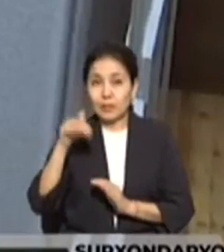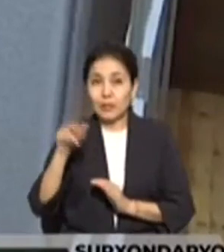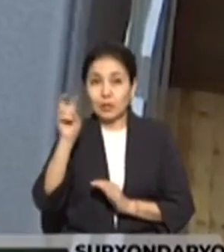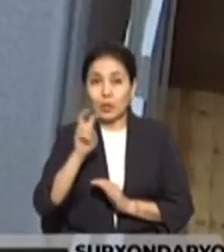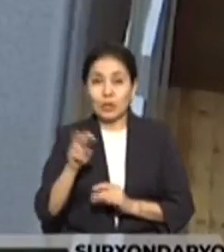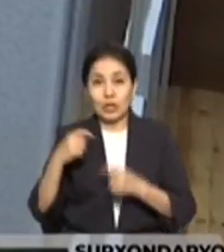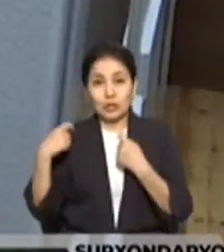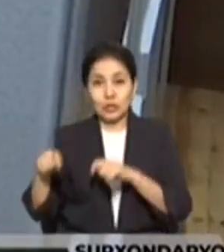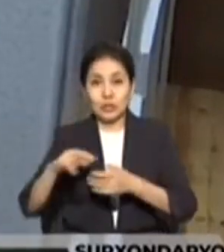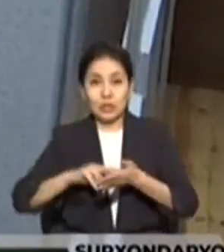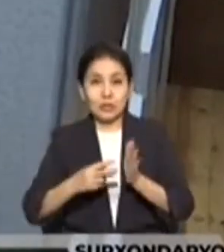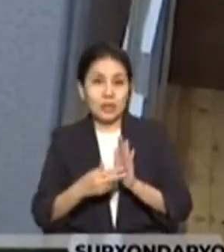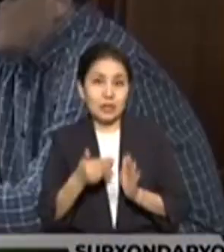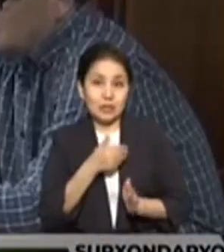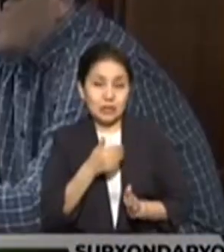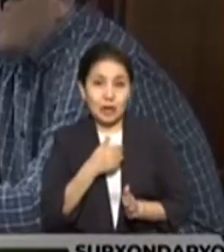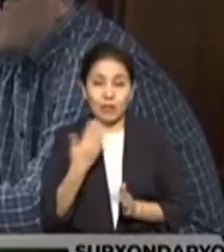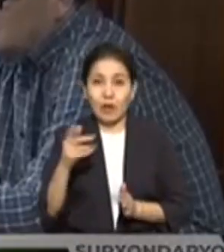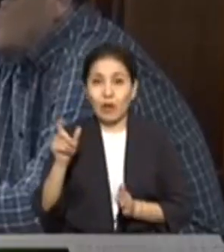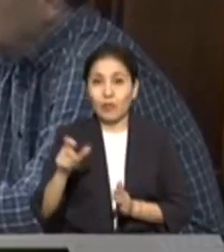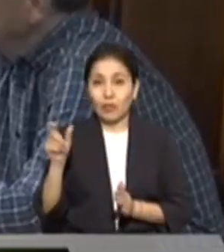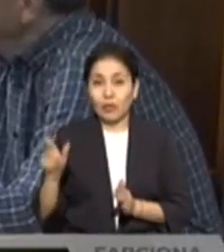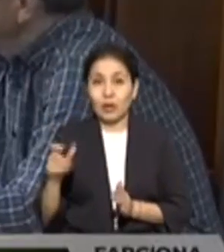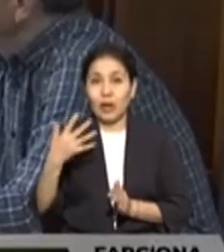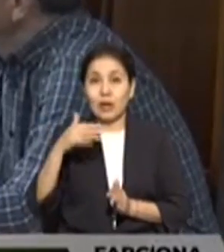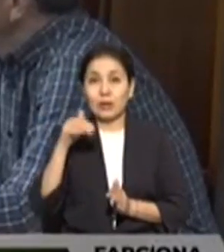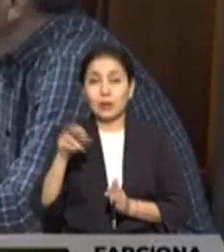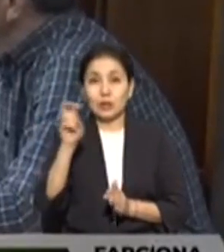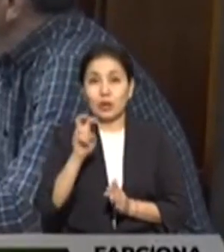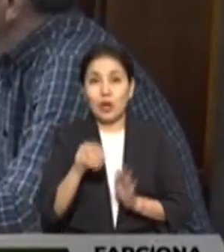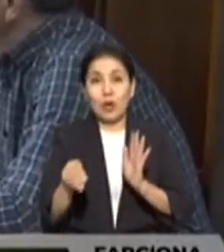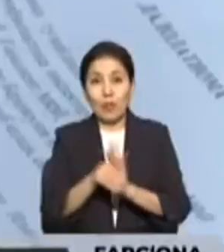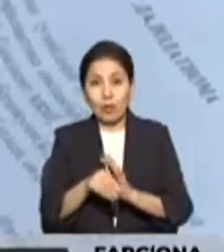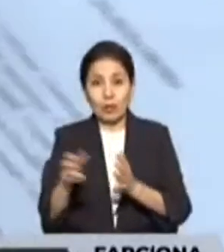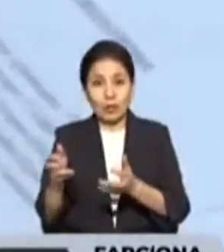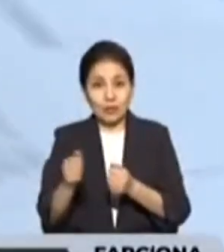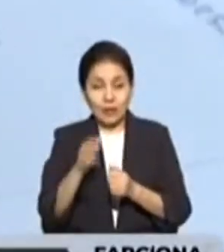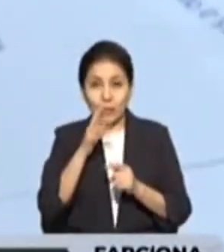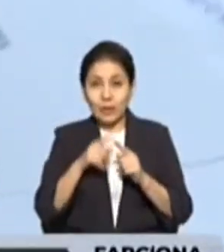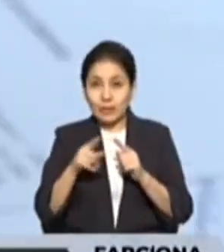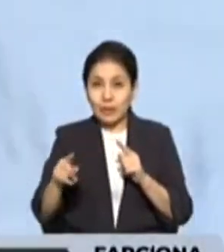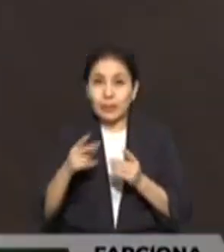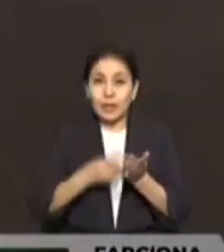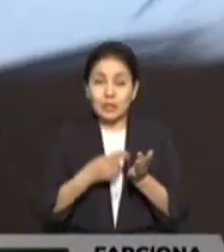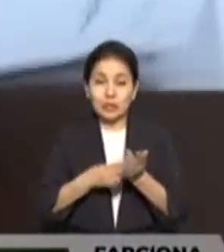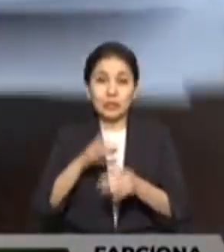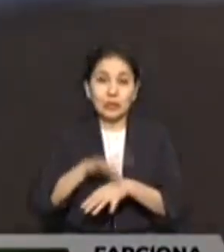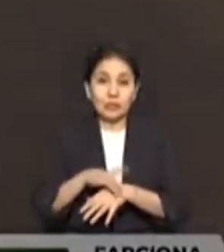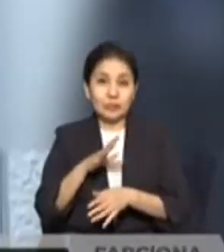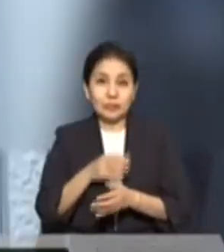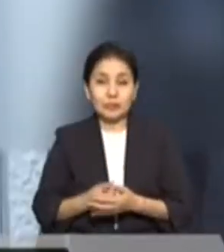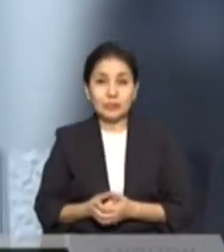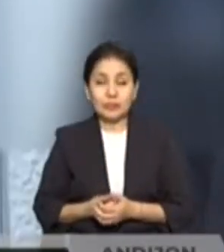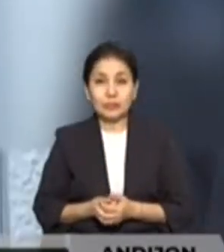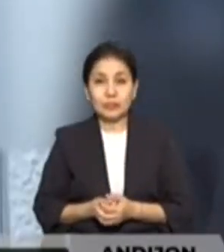AQSh dollariga sotishni rejalashtiradi. Va fuqarodan 50 ming AQSh dollarini pora tariqasida olayotgan vaqtda ashyoviy dalillar bilan